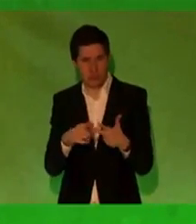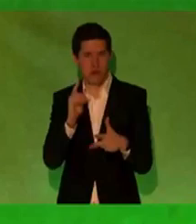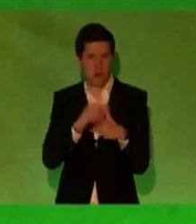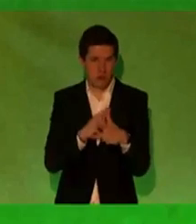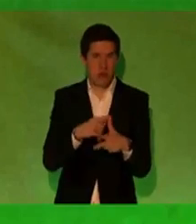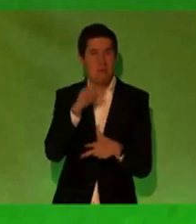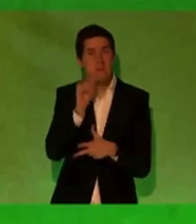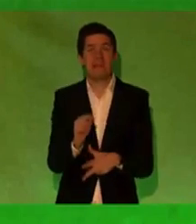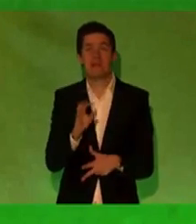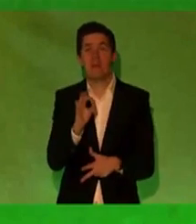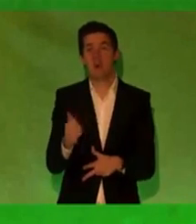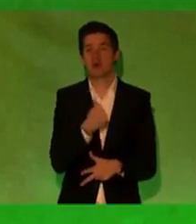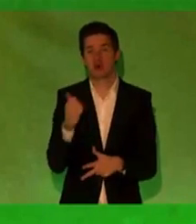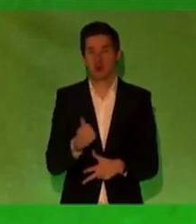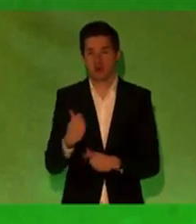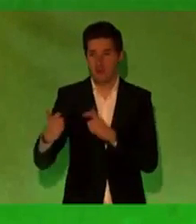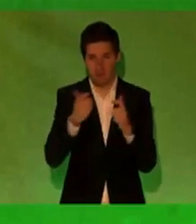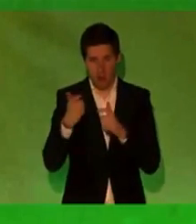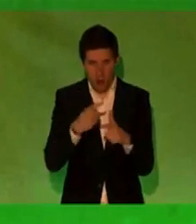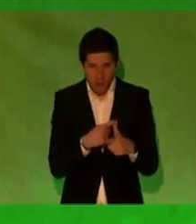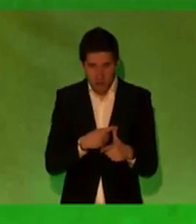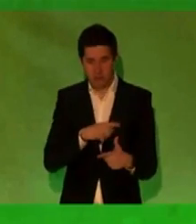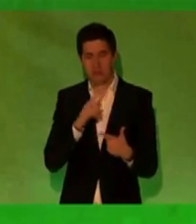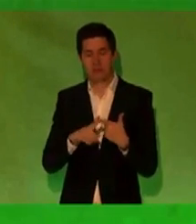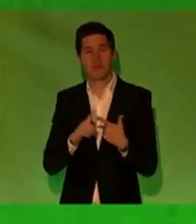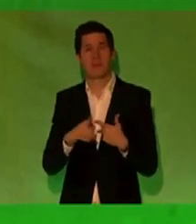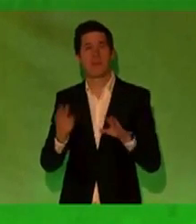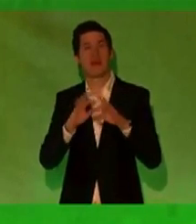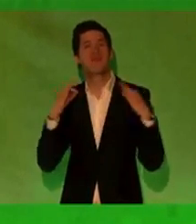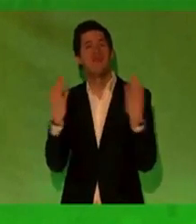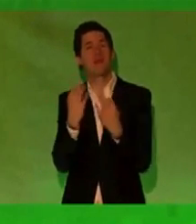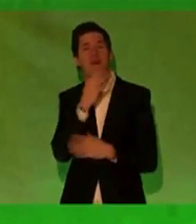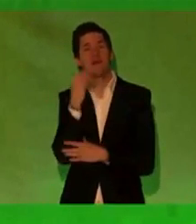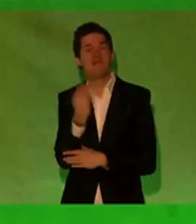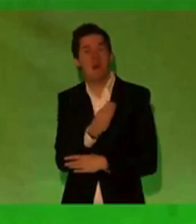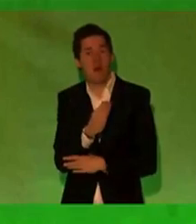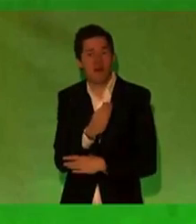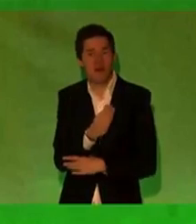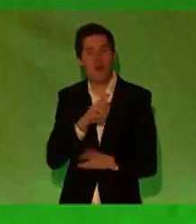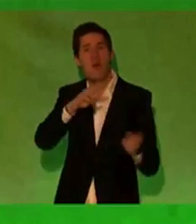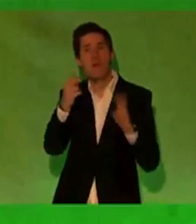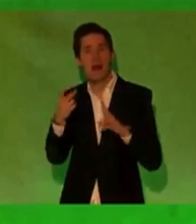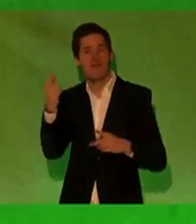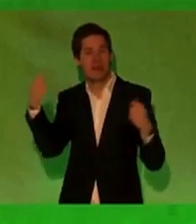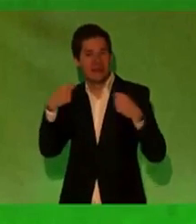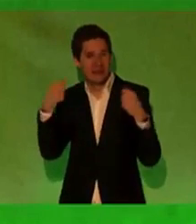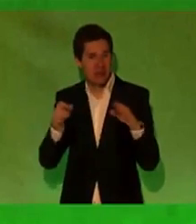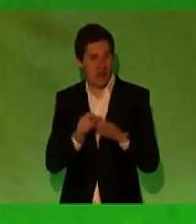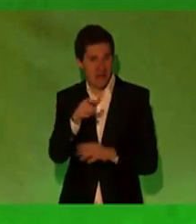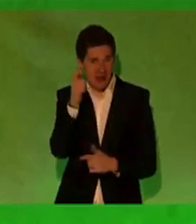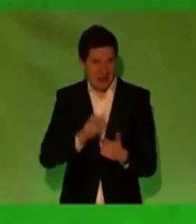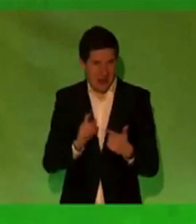mindeststündliche Nahverkehrsversorgung, das familienfreundliche umlagefinanzierte Stadt-Land-NRW-Ticket,